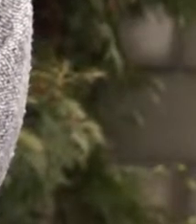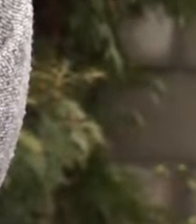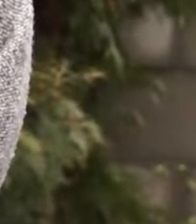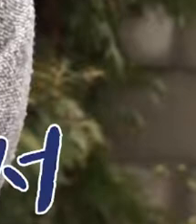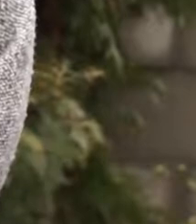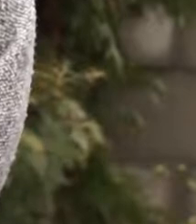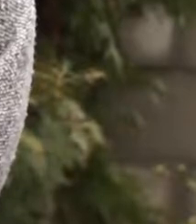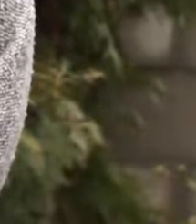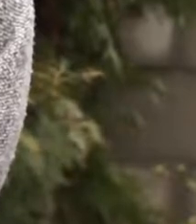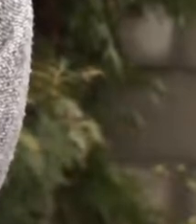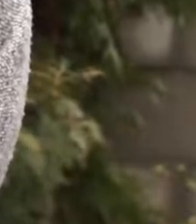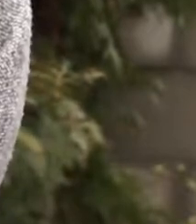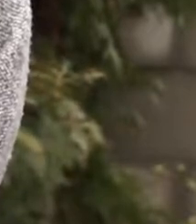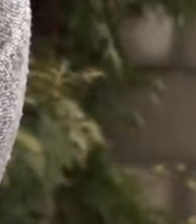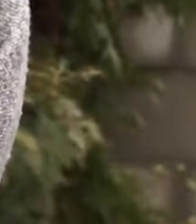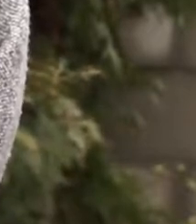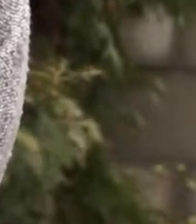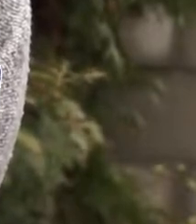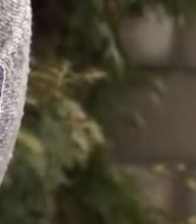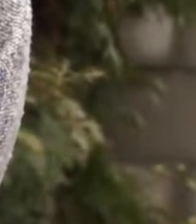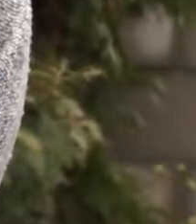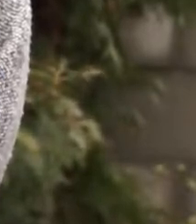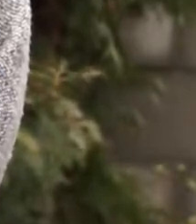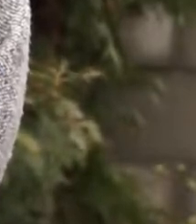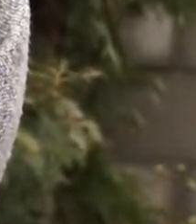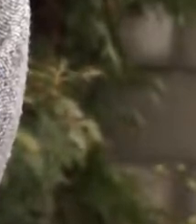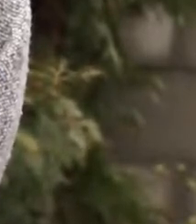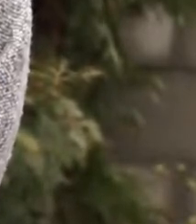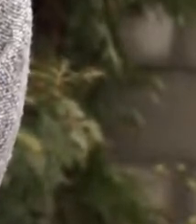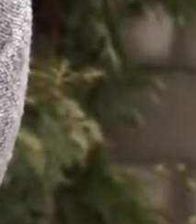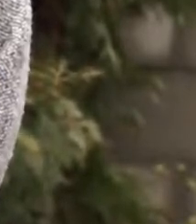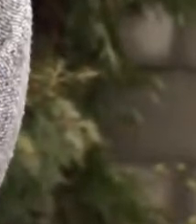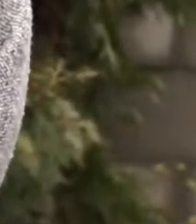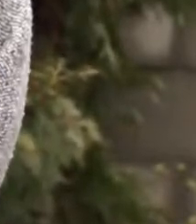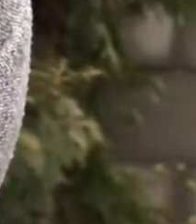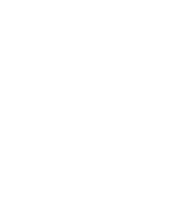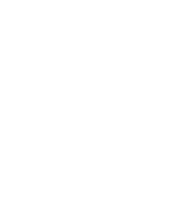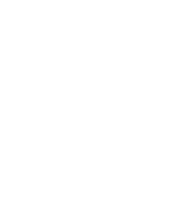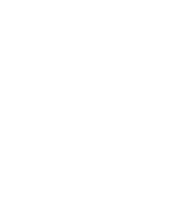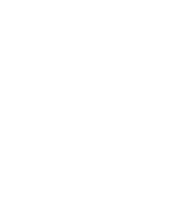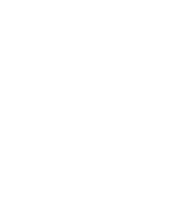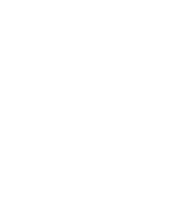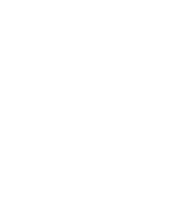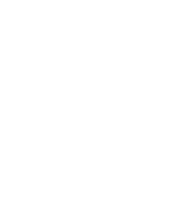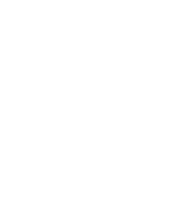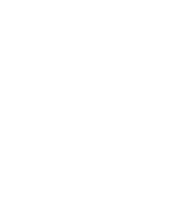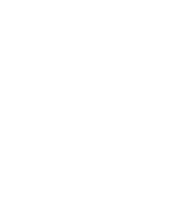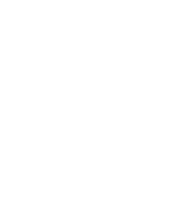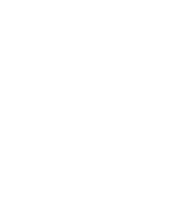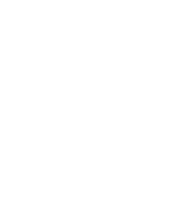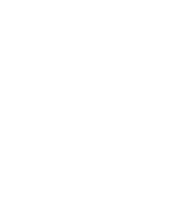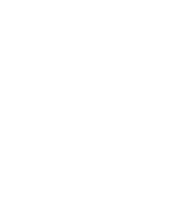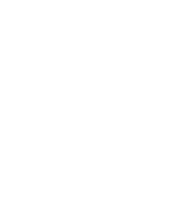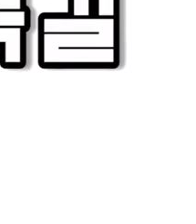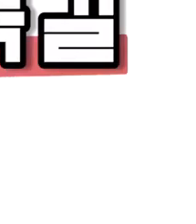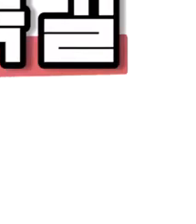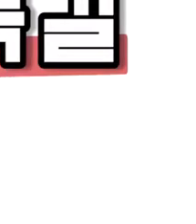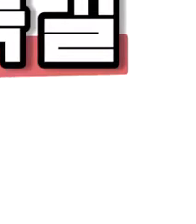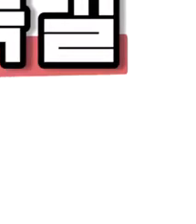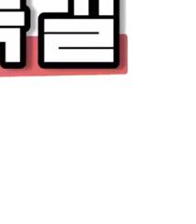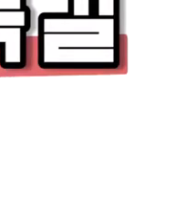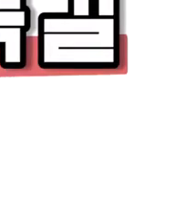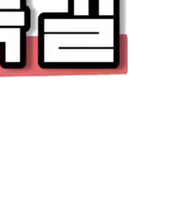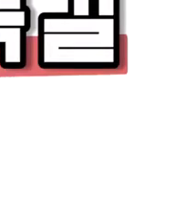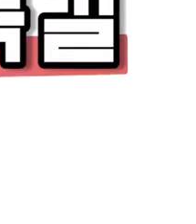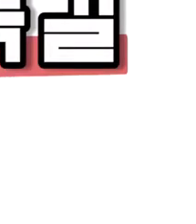안녕하세요. 조화로운 성장, 삶이 아름다운 강서, 아이강서 TV 김민주입니다. 늦은 밤에 혼자 골목에 들어서면